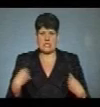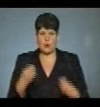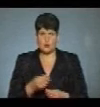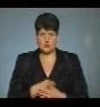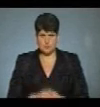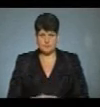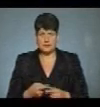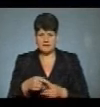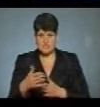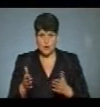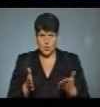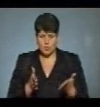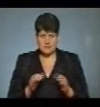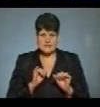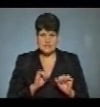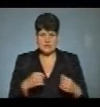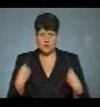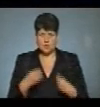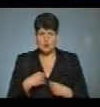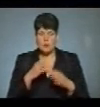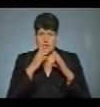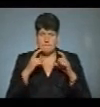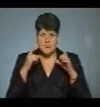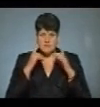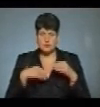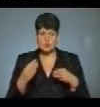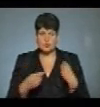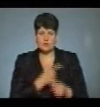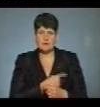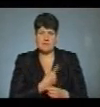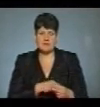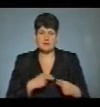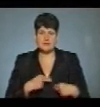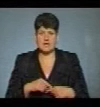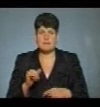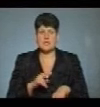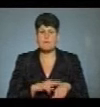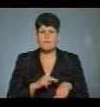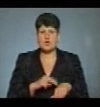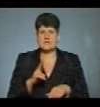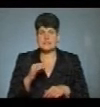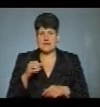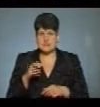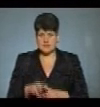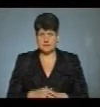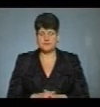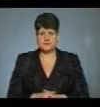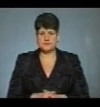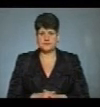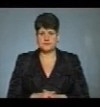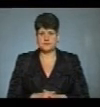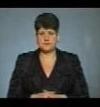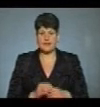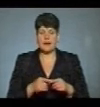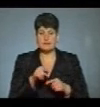У цих коробках захисні костюми та маски. Їх роздадуть медпрацівникам і поліцейським, каже голова облдержадміністрації Володимир Труш. А